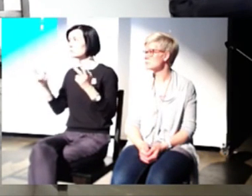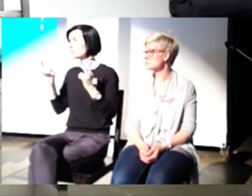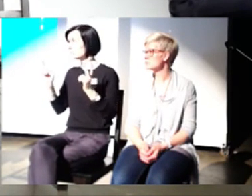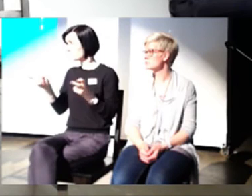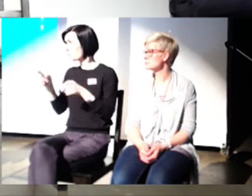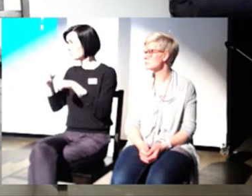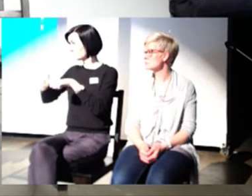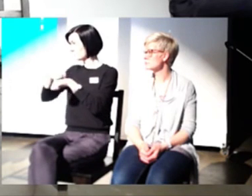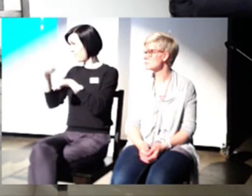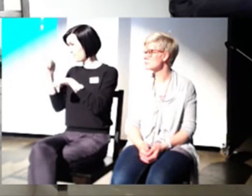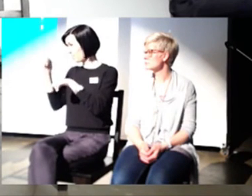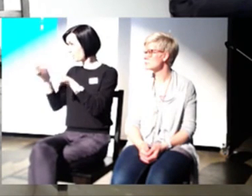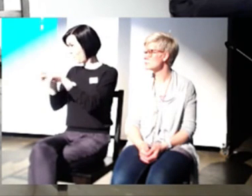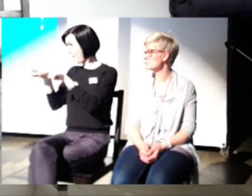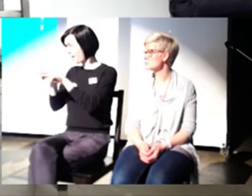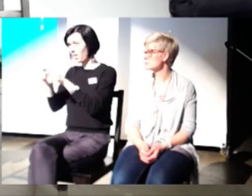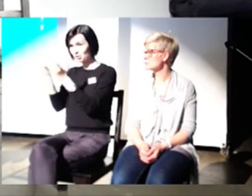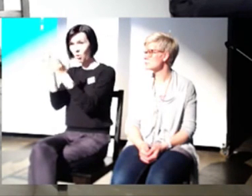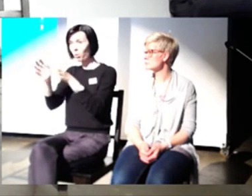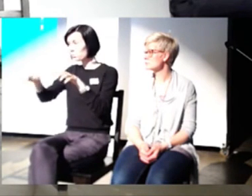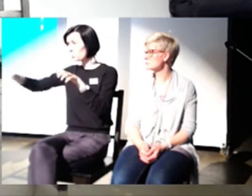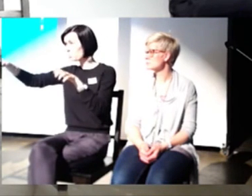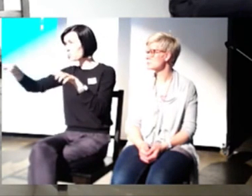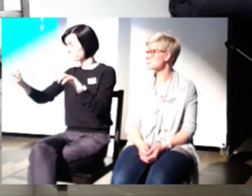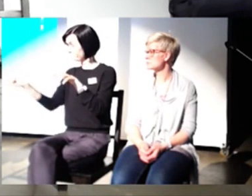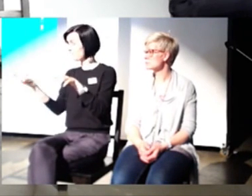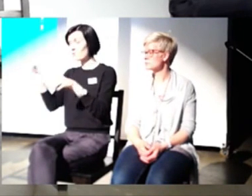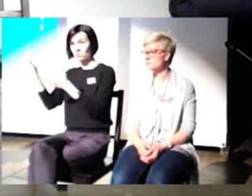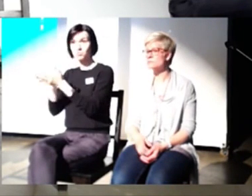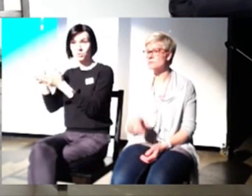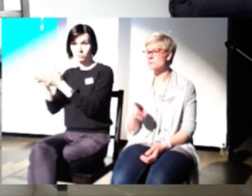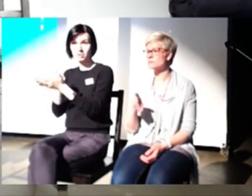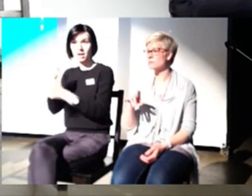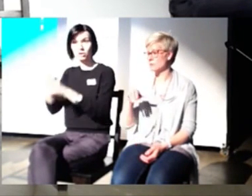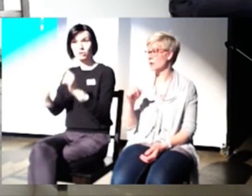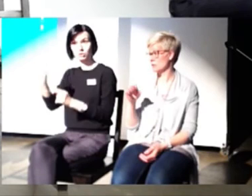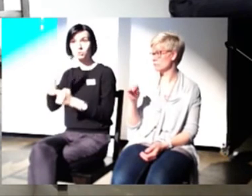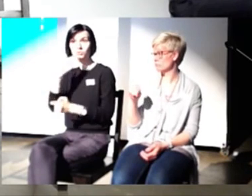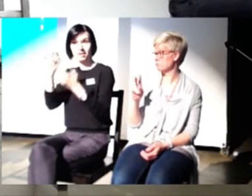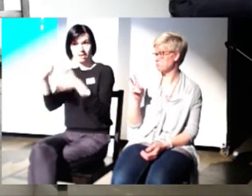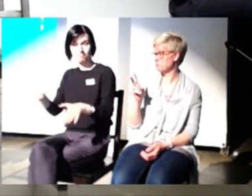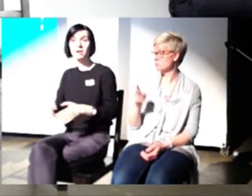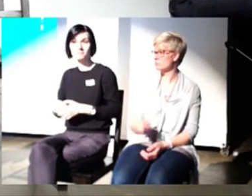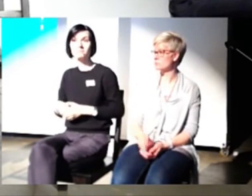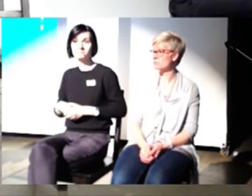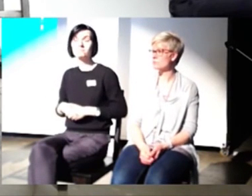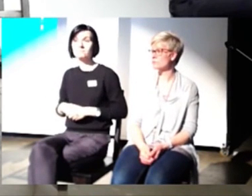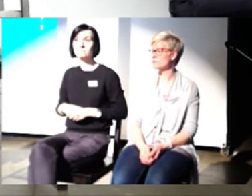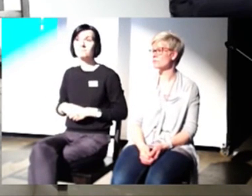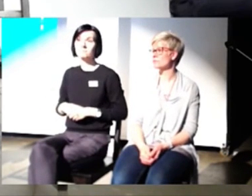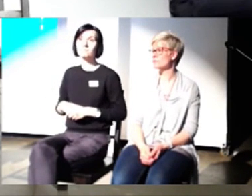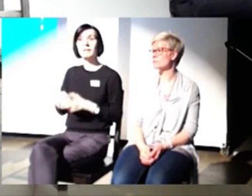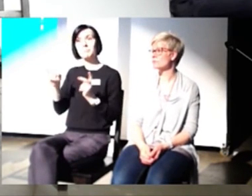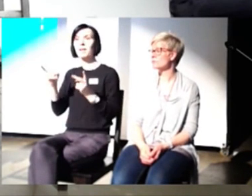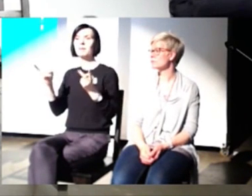kartan lähellä on myöskin kouluja, joita voi hyödyntää. Et sekin voi olla niinku yksi tapa, että katsoa, että minkälaisia sellaisia